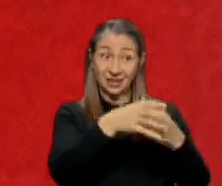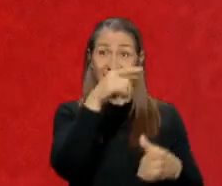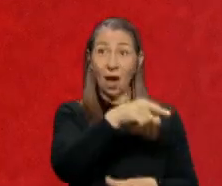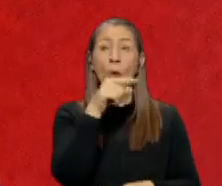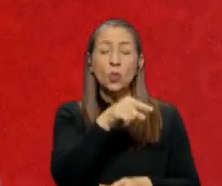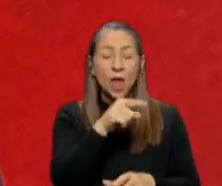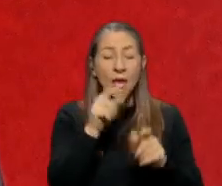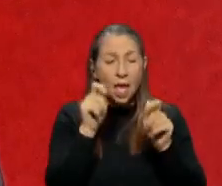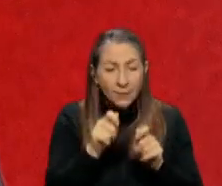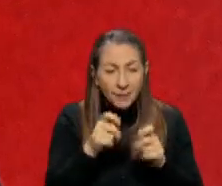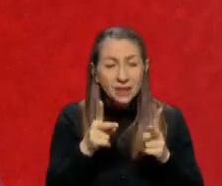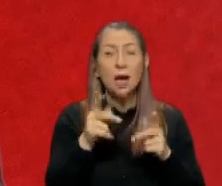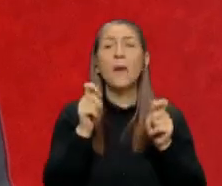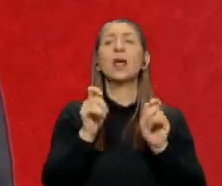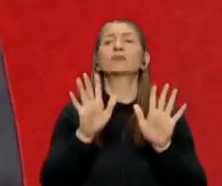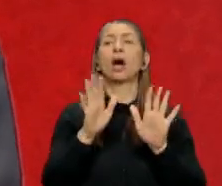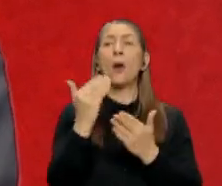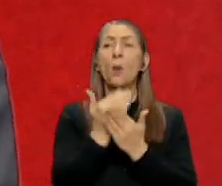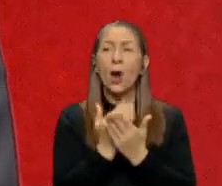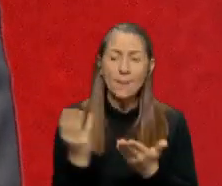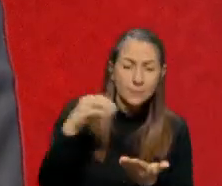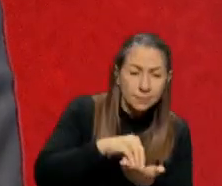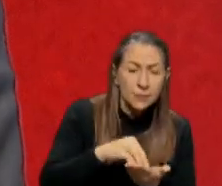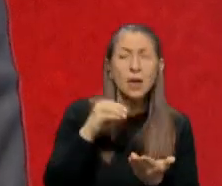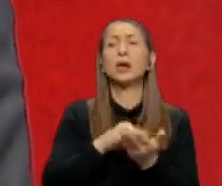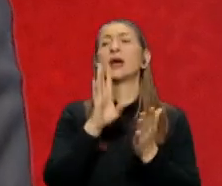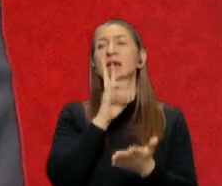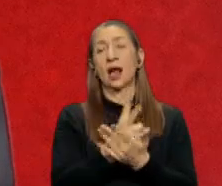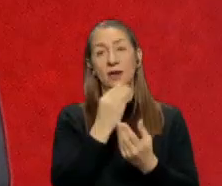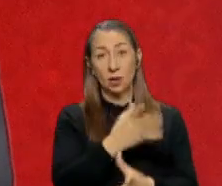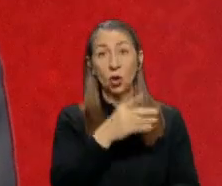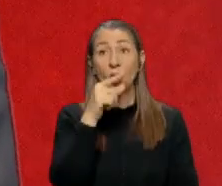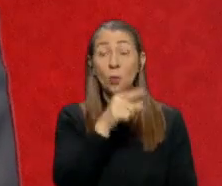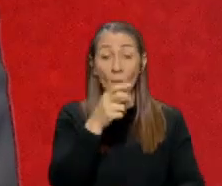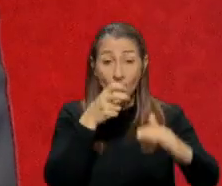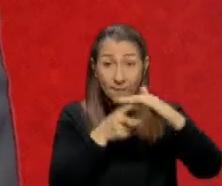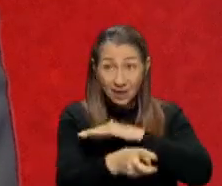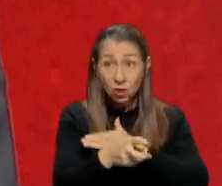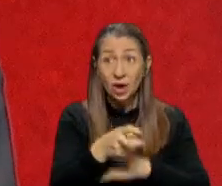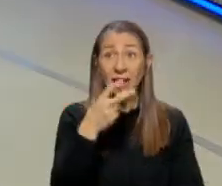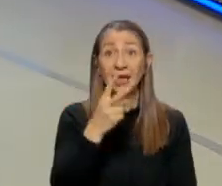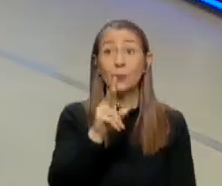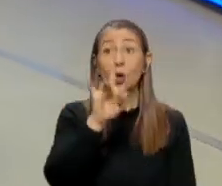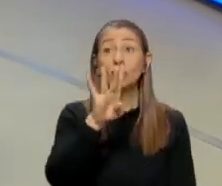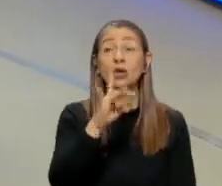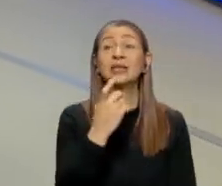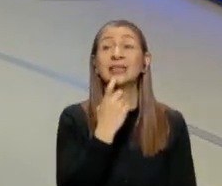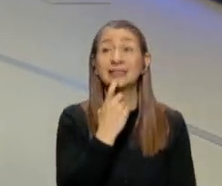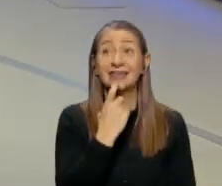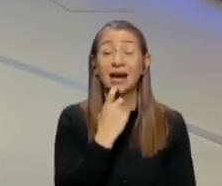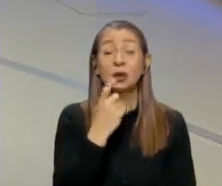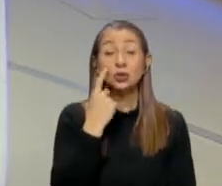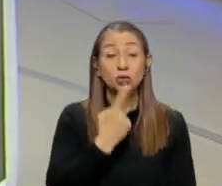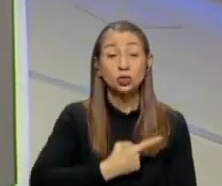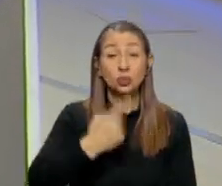bunların yapılıp yapılmayacağına program alıp alınmayacağına karar veriyor şimdi bu metro hattı 2014 yılında